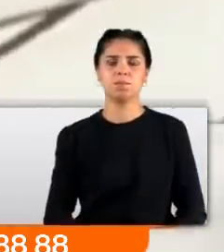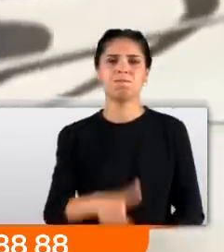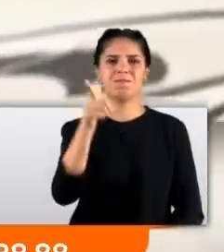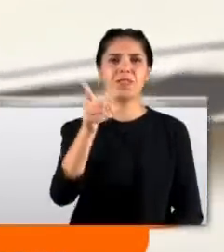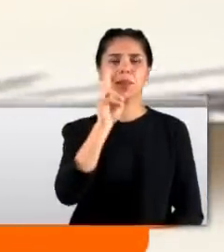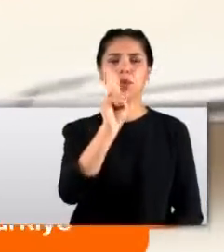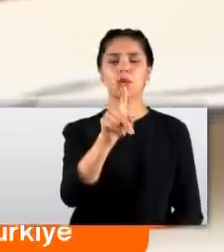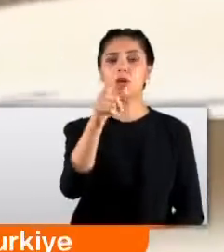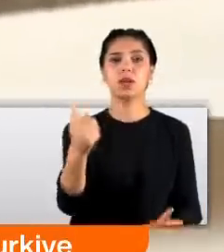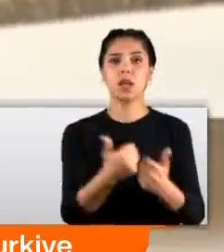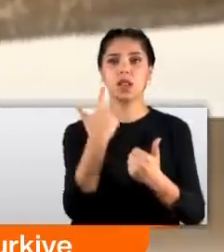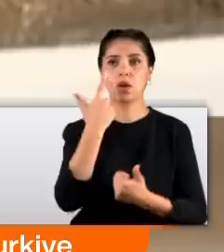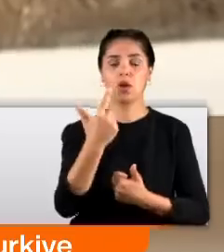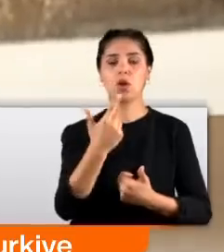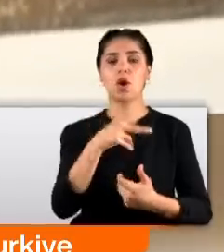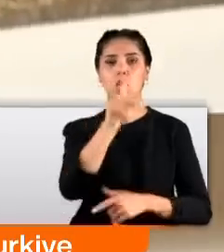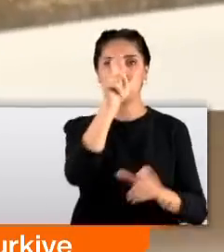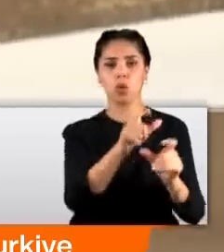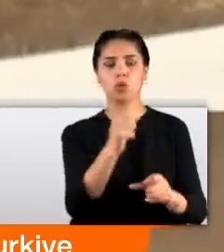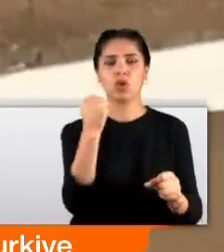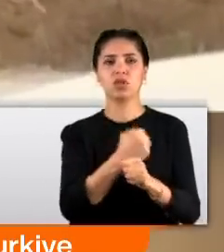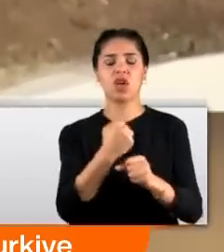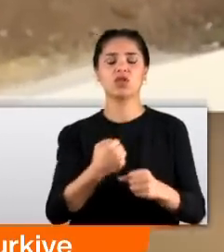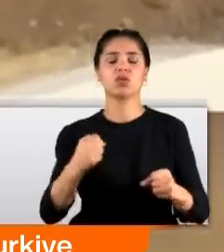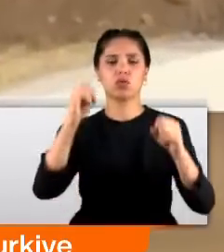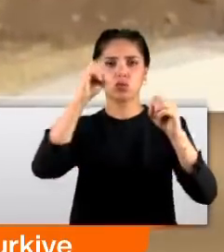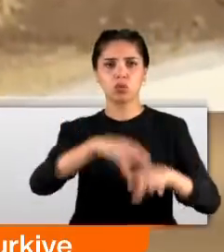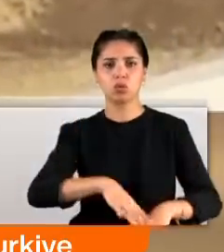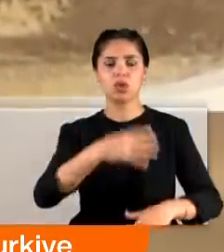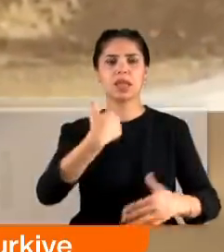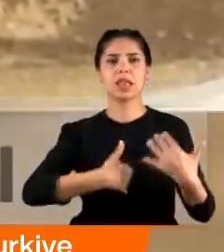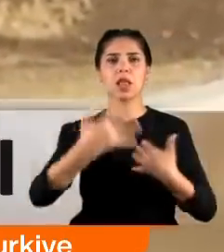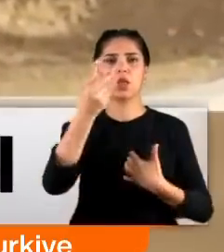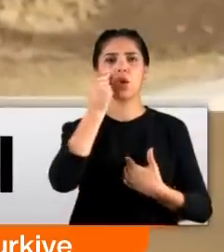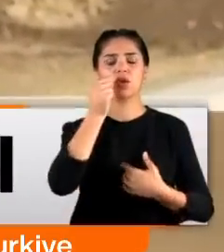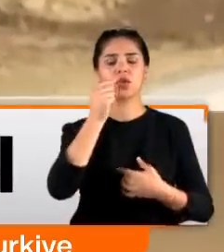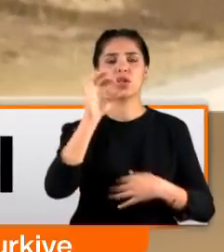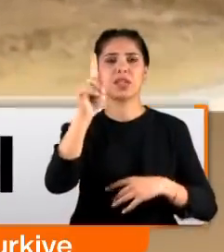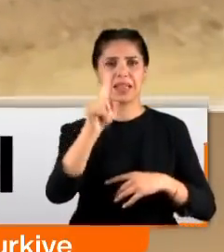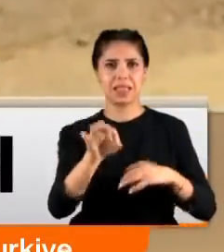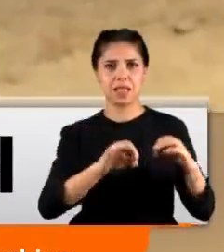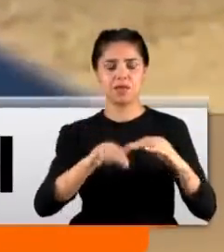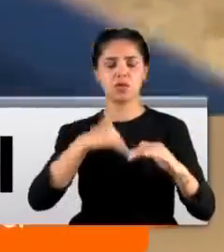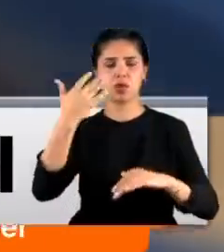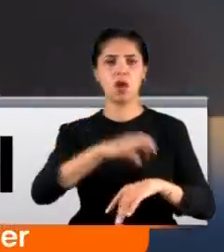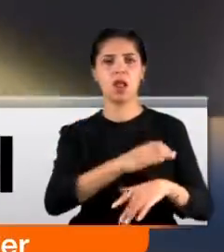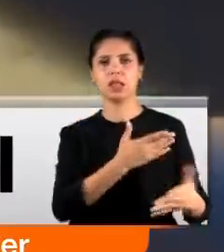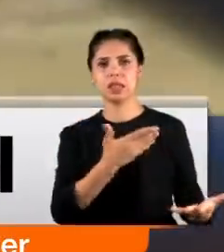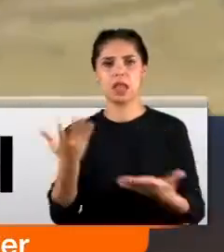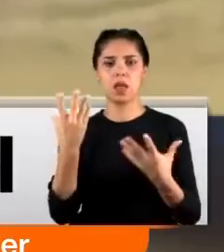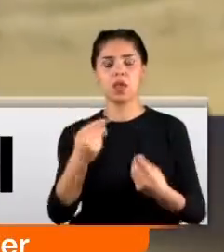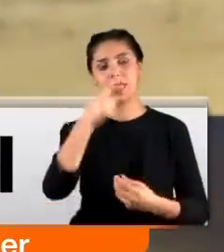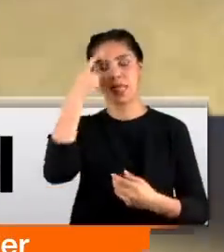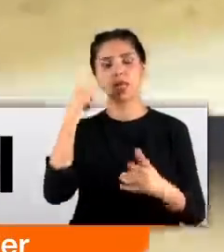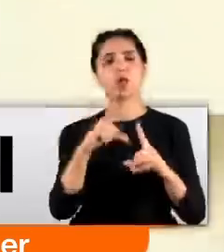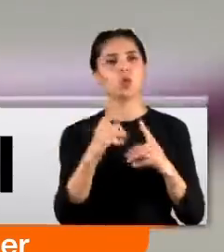Kameralara yansıyan kazada pilot ve yolcular hızla beton zemine çakıldı. Yaralanan 4 kişi ilk müdahalelerin ardından hastaneye kaldırıldı. Neyse